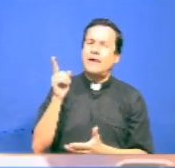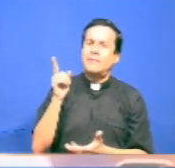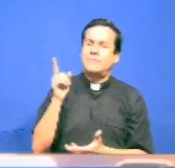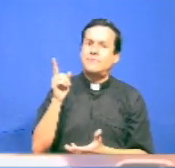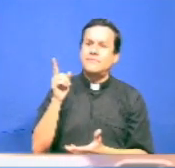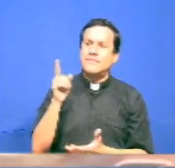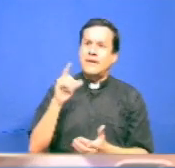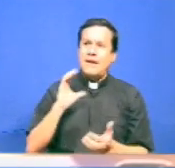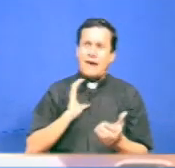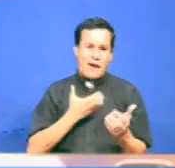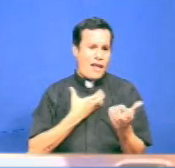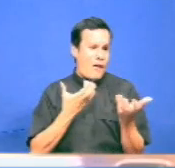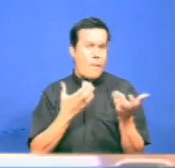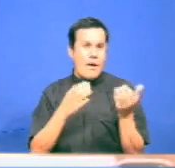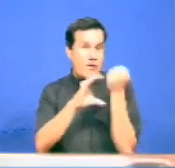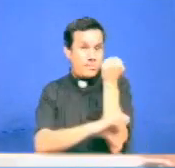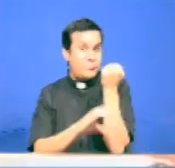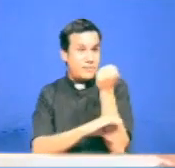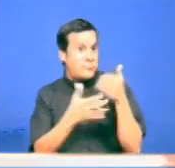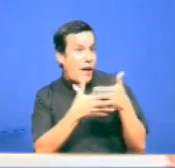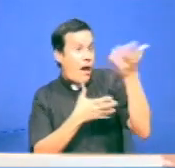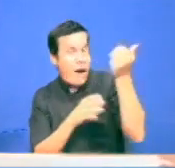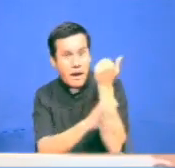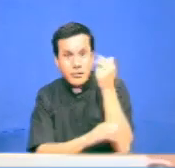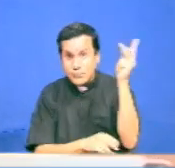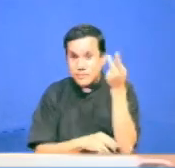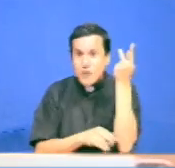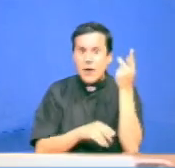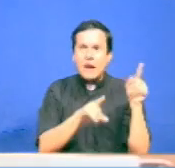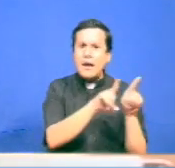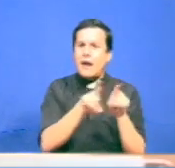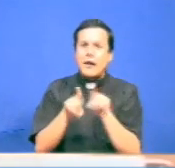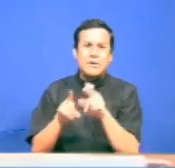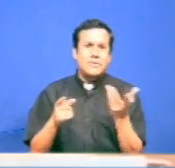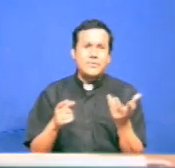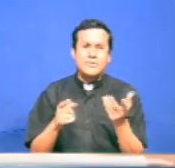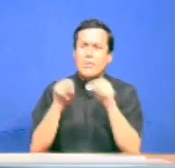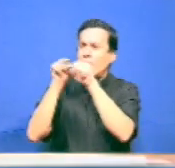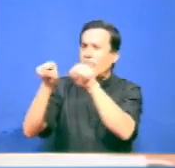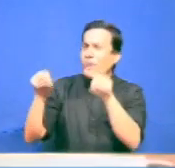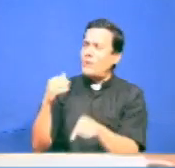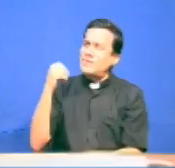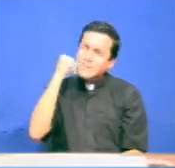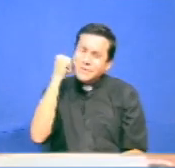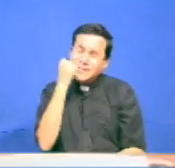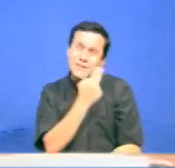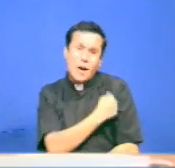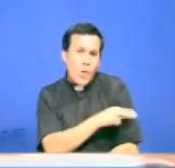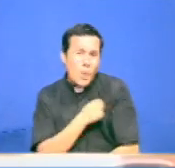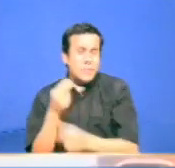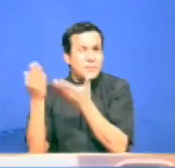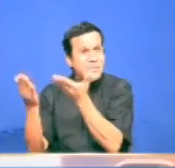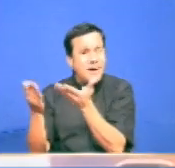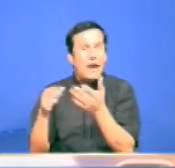nchi za nje ya Kenya, na wote ambao mnatuangalia labda kwenye hospitali wagonjwa, na